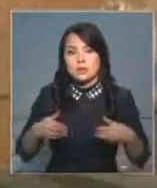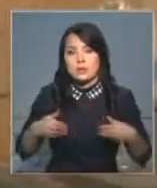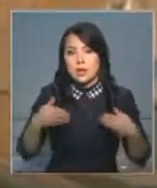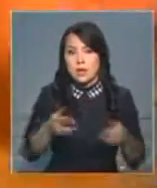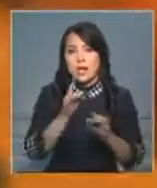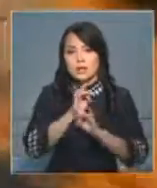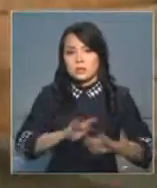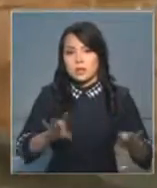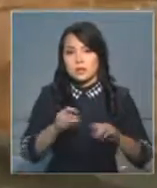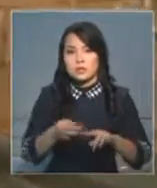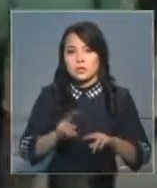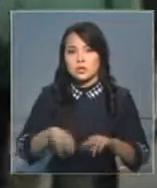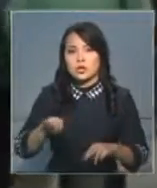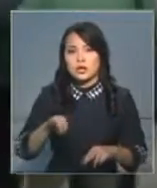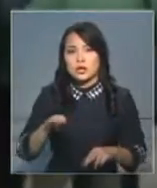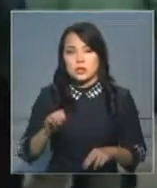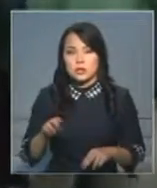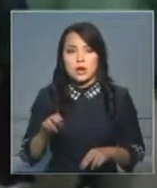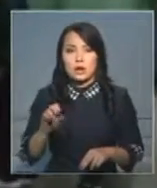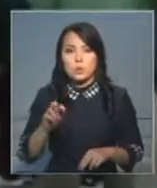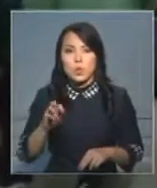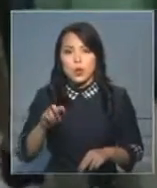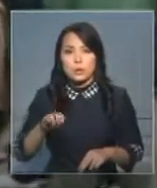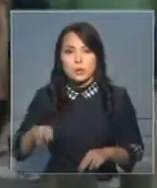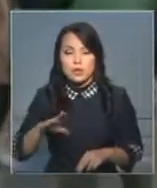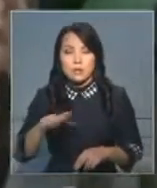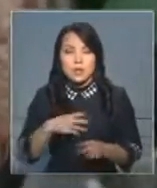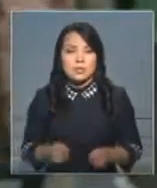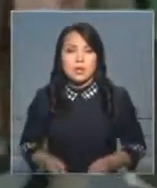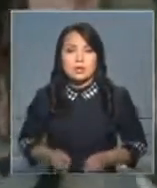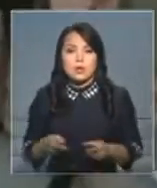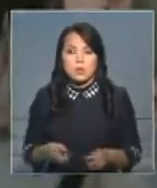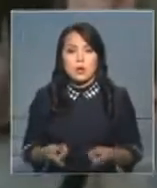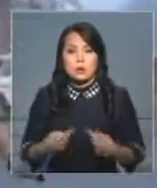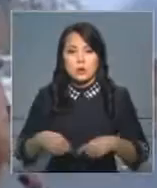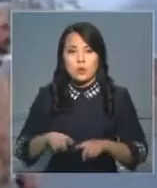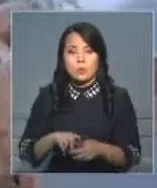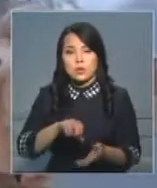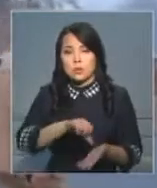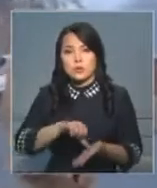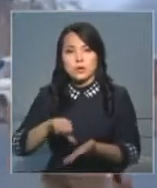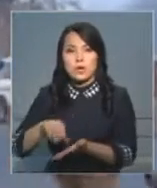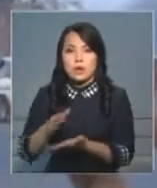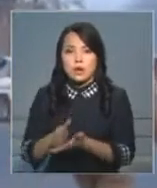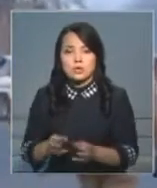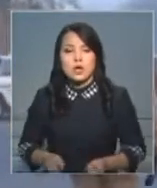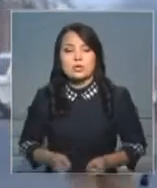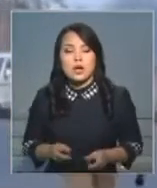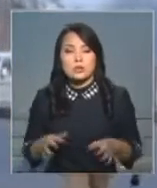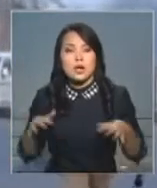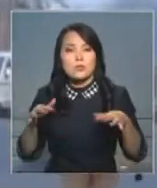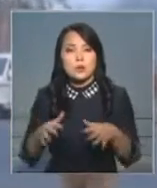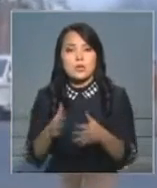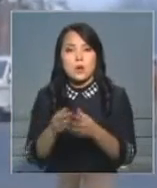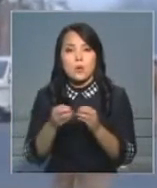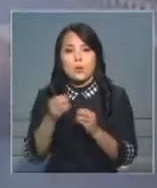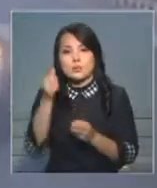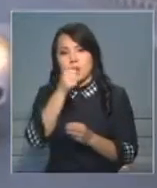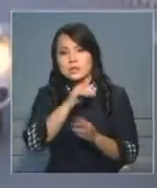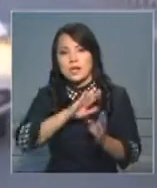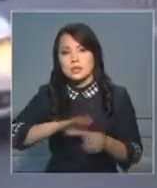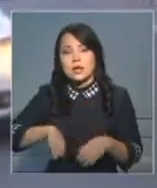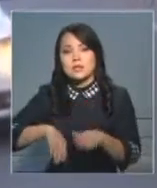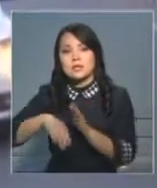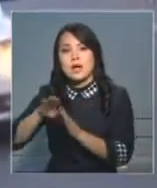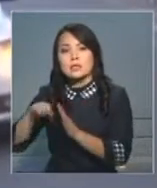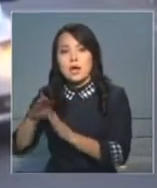бойынша содырлар Джиаш Емухаммед лаңкестік ұйымның мүшелері. Ал шабуылдың мақсаты 10 жылдан кейін жақсара